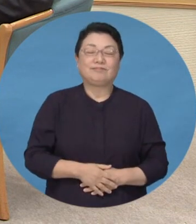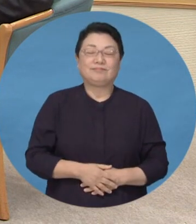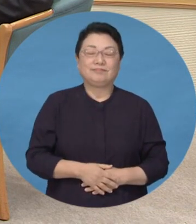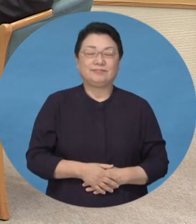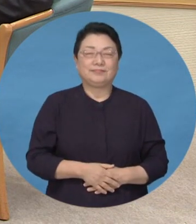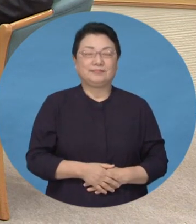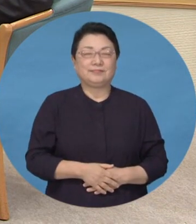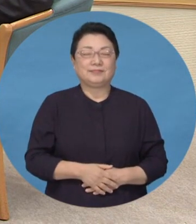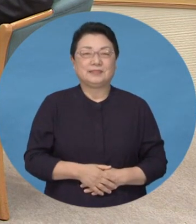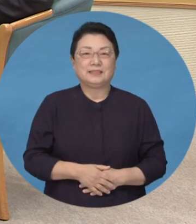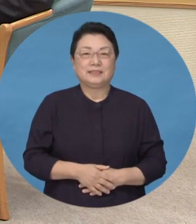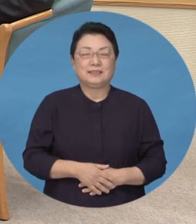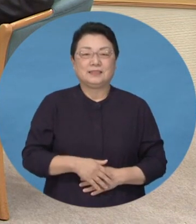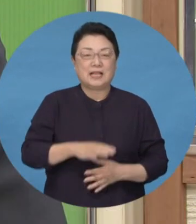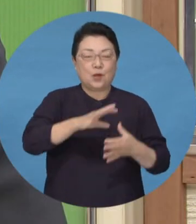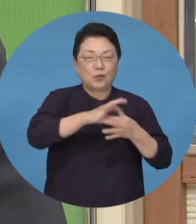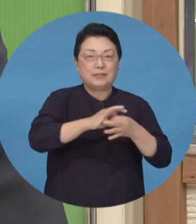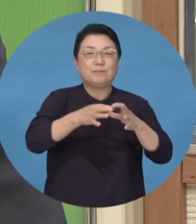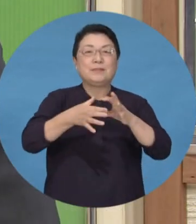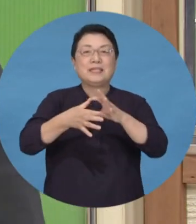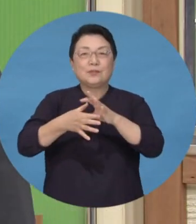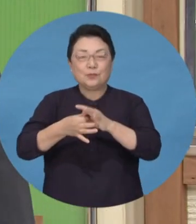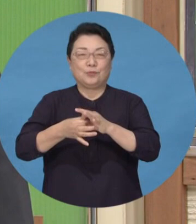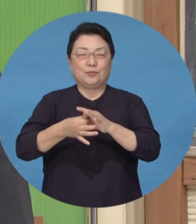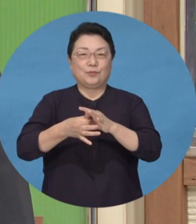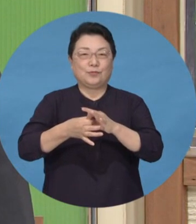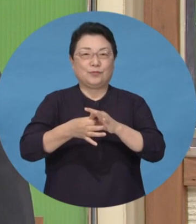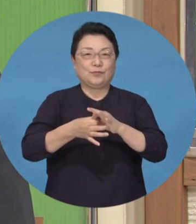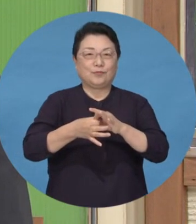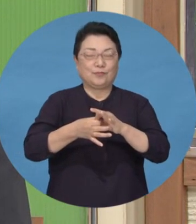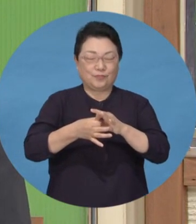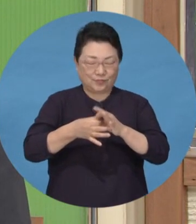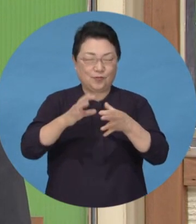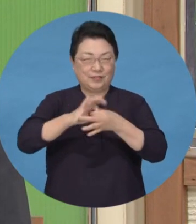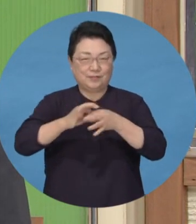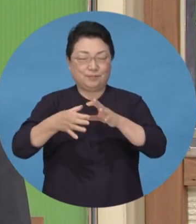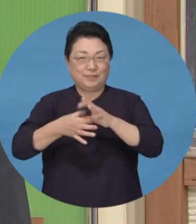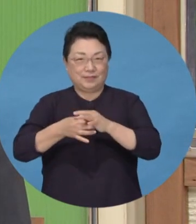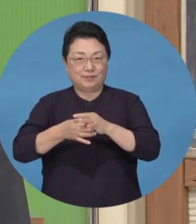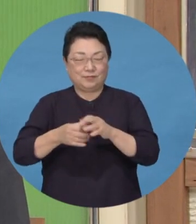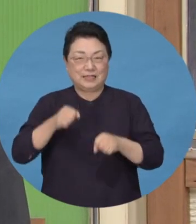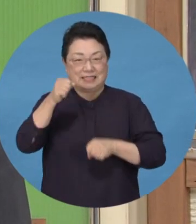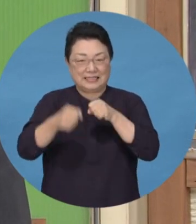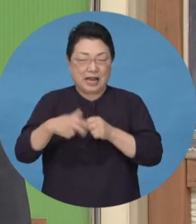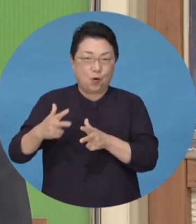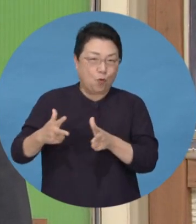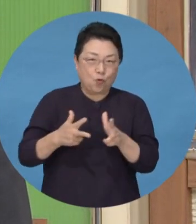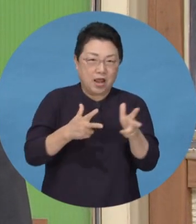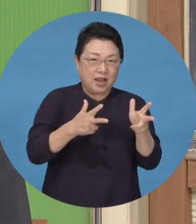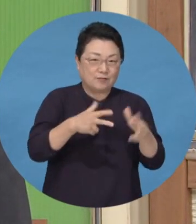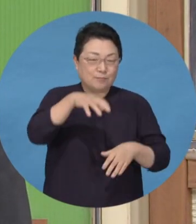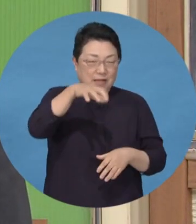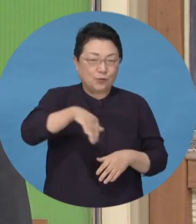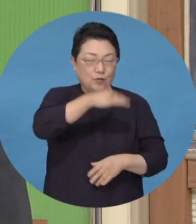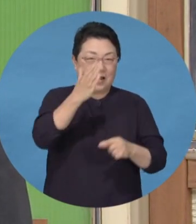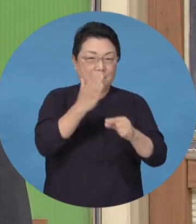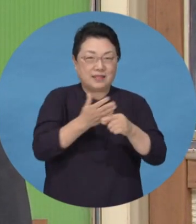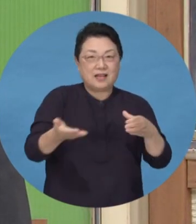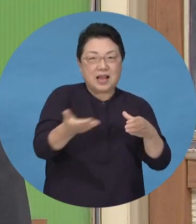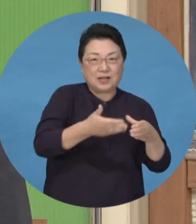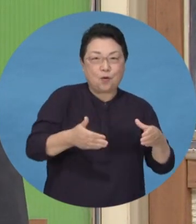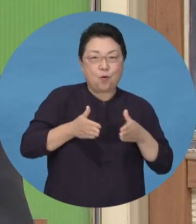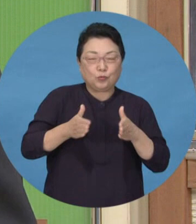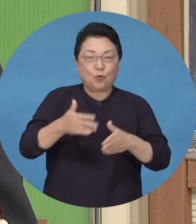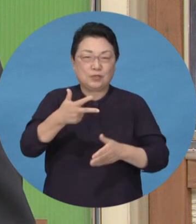えーまずオリンピックで言えばもせっかくあのロードレースが道志村富山の加工